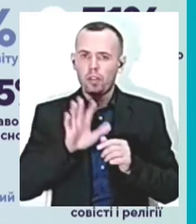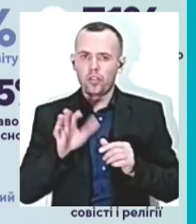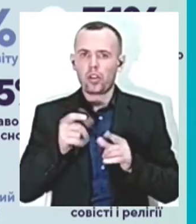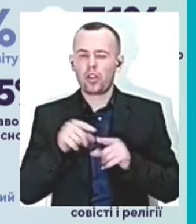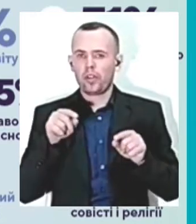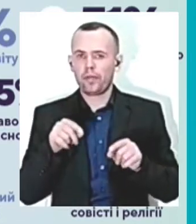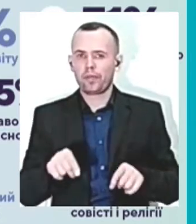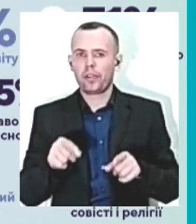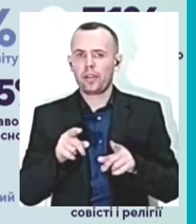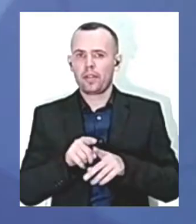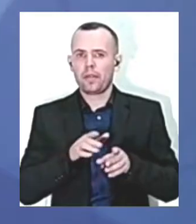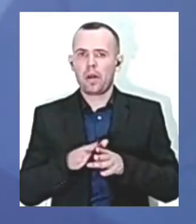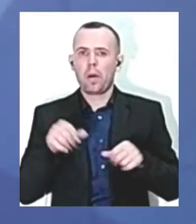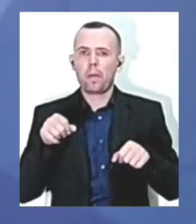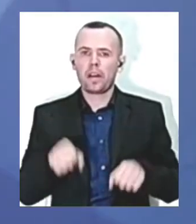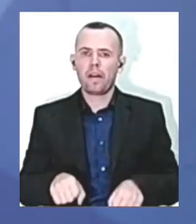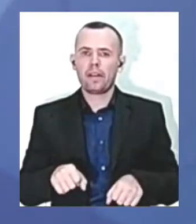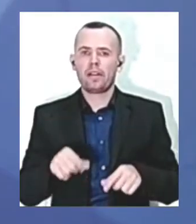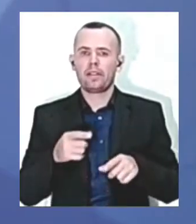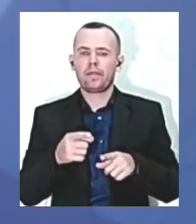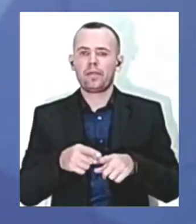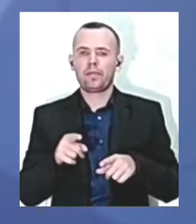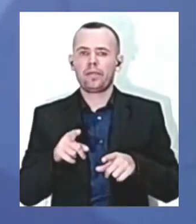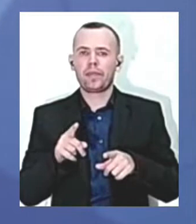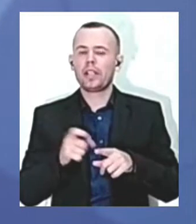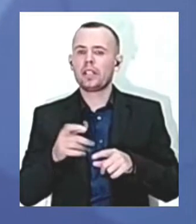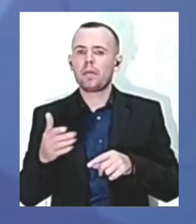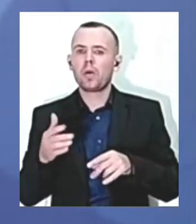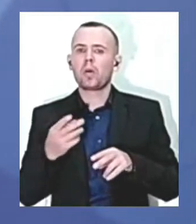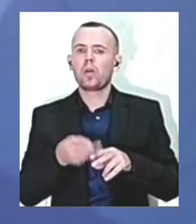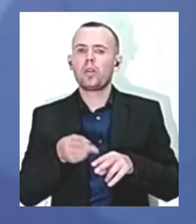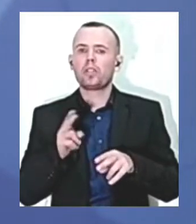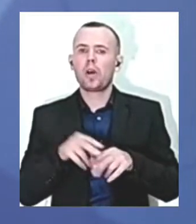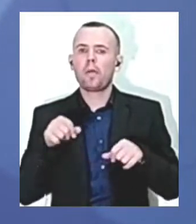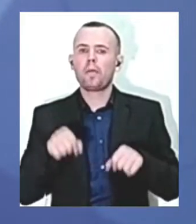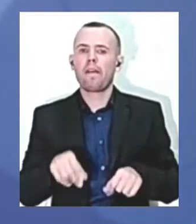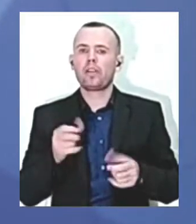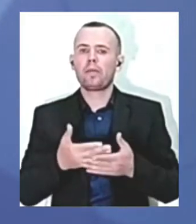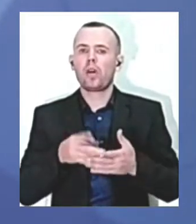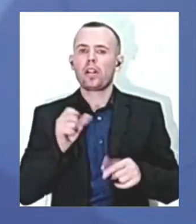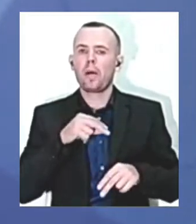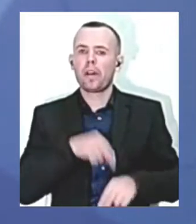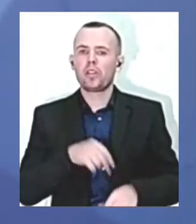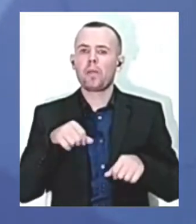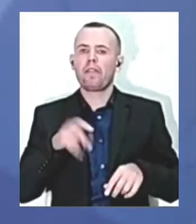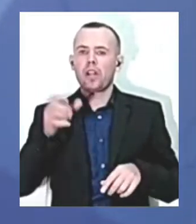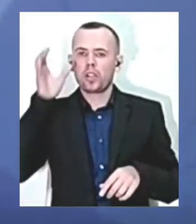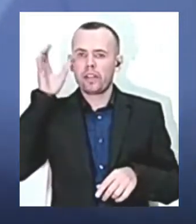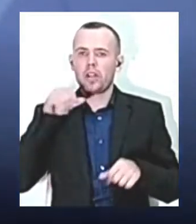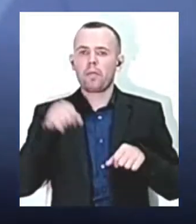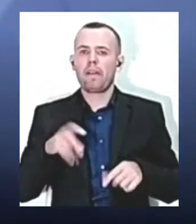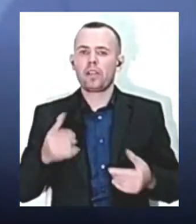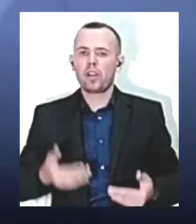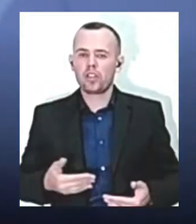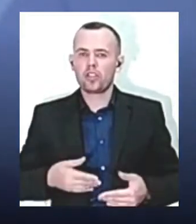права соціально-економічного блоку. Це право, наприклад, на працю, право на освіту, право на житло, то як